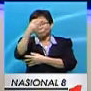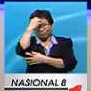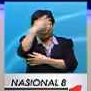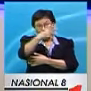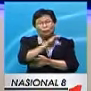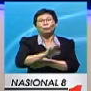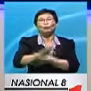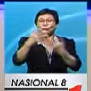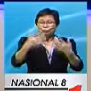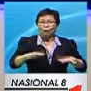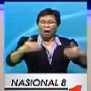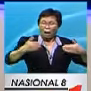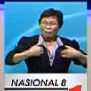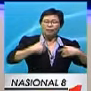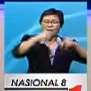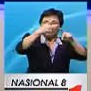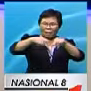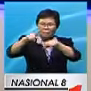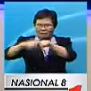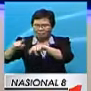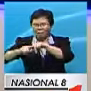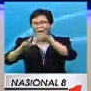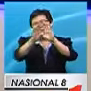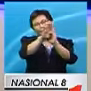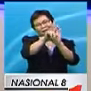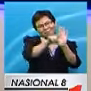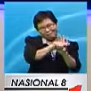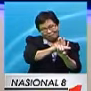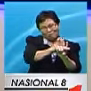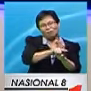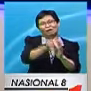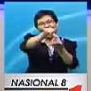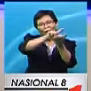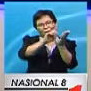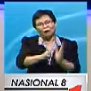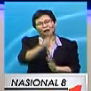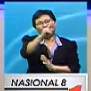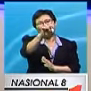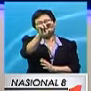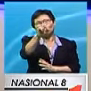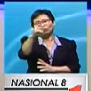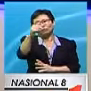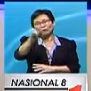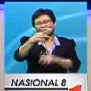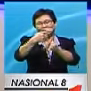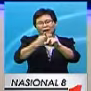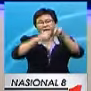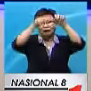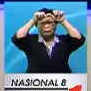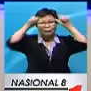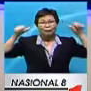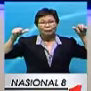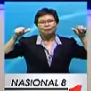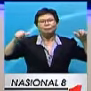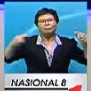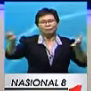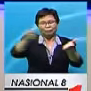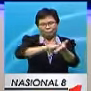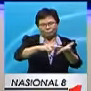memaklumkan mereka terdiri daripada pelbagai latar belakang. Wartawan Nordin Hamid dari Makkah Al-Mukarramah melaporkan.